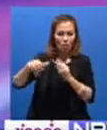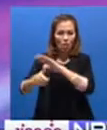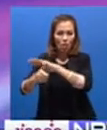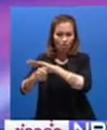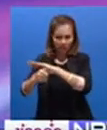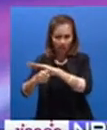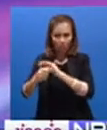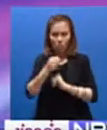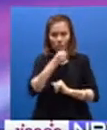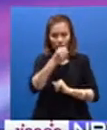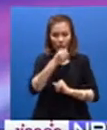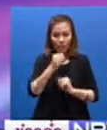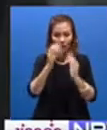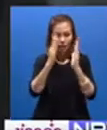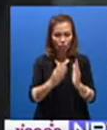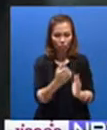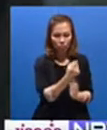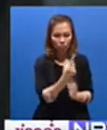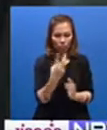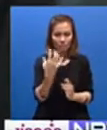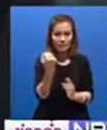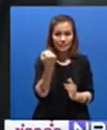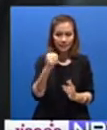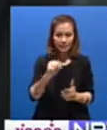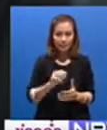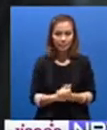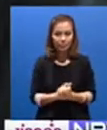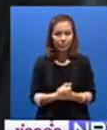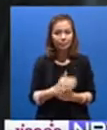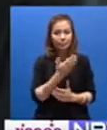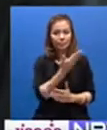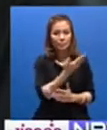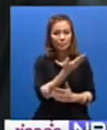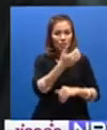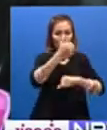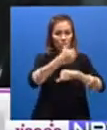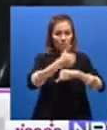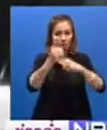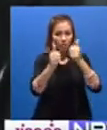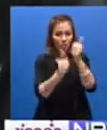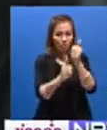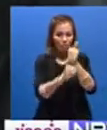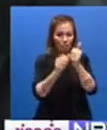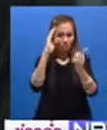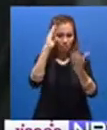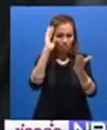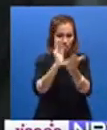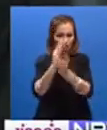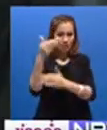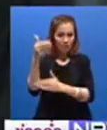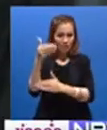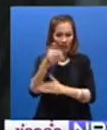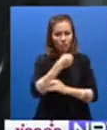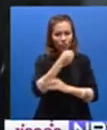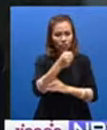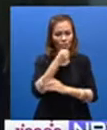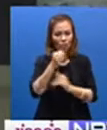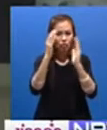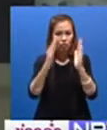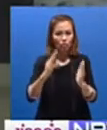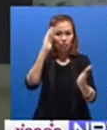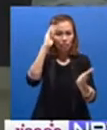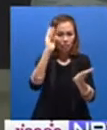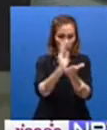รอบนึงค่ะพล.ตำรวจโทปัญญามาเมนผู้ช่วยผู้บัญชาการตำรวจแห่งชาติเปิดเผยว่าจะสอบสวนพยานที่ให้ปากคำกับ